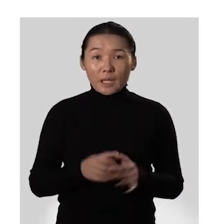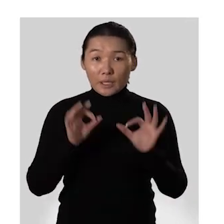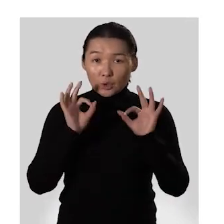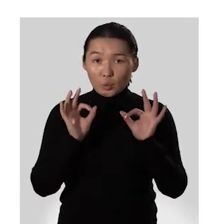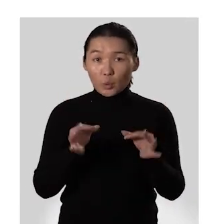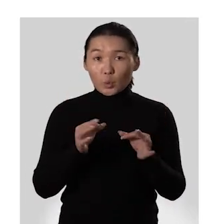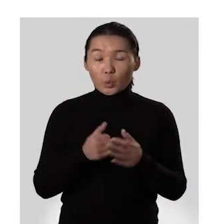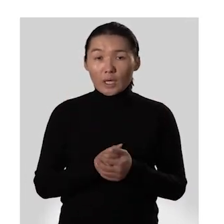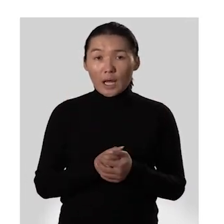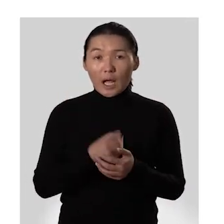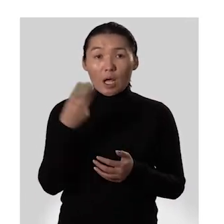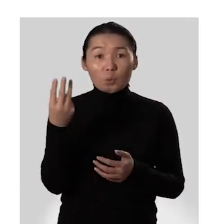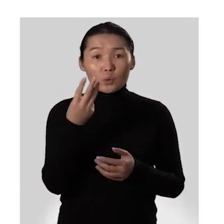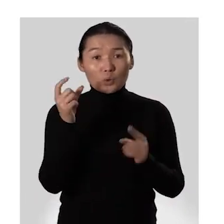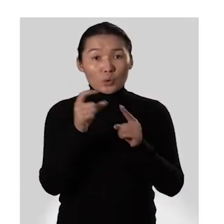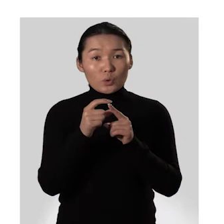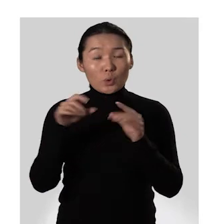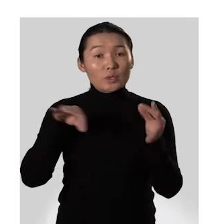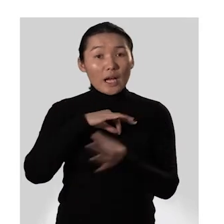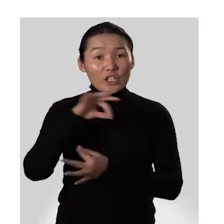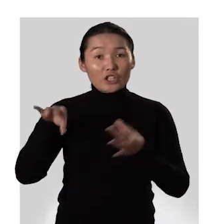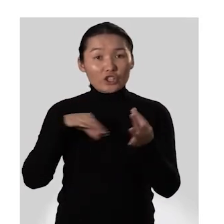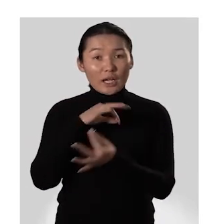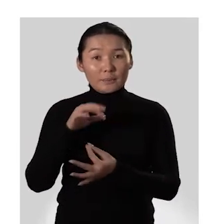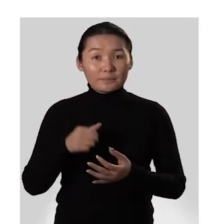Туура. Үчүнчү сөз ашыкча.